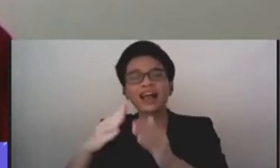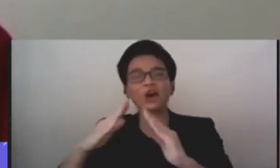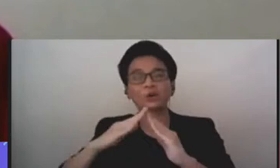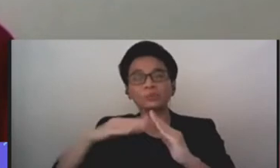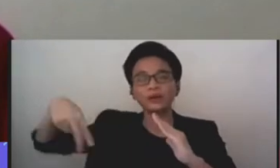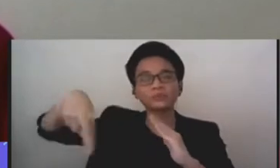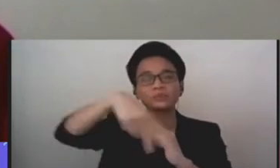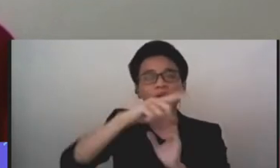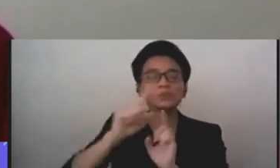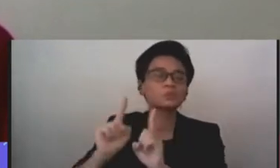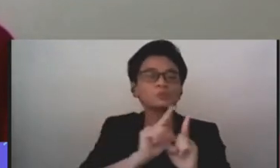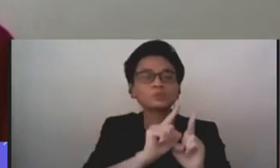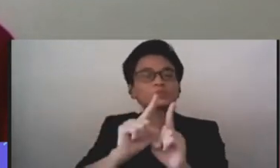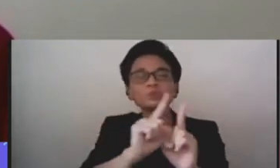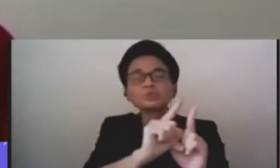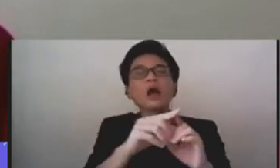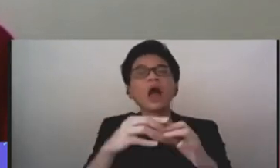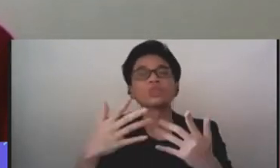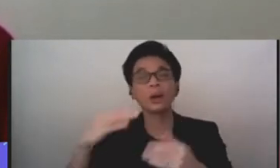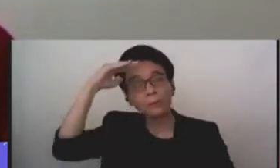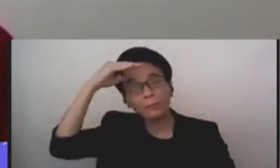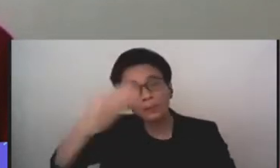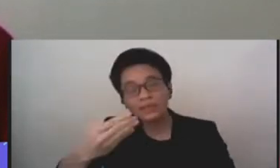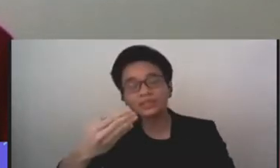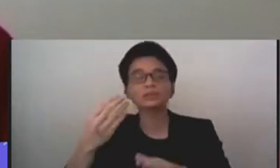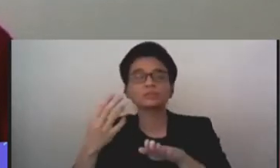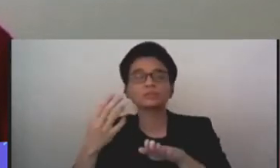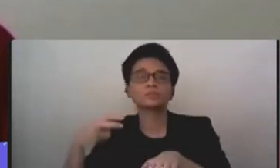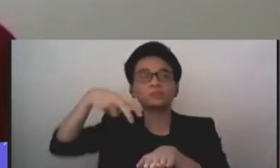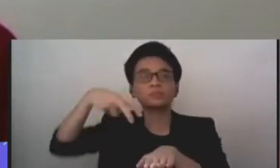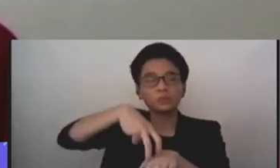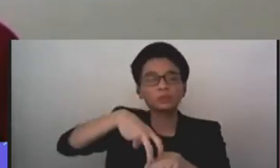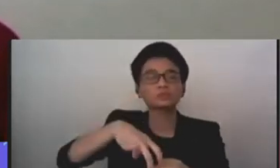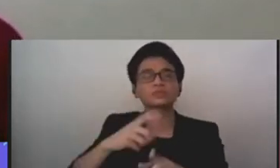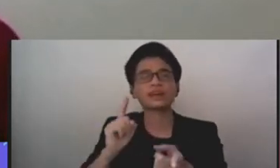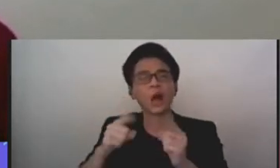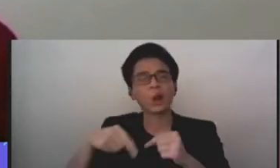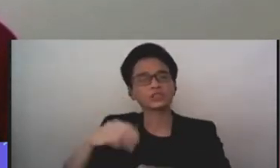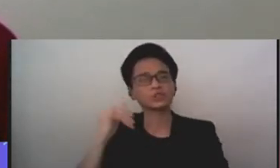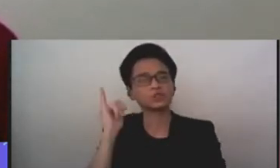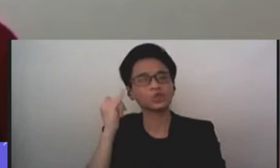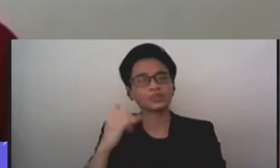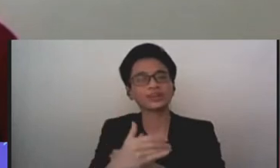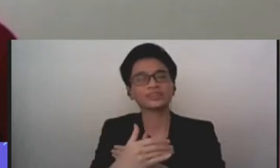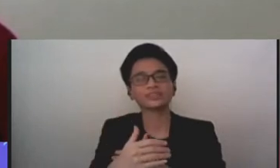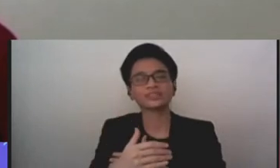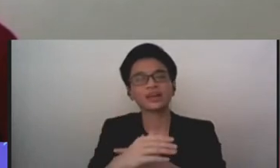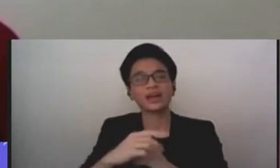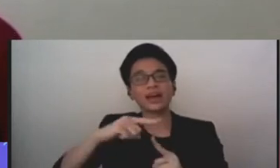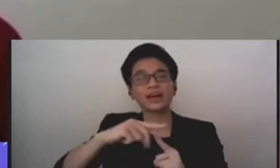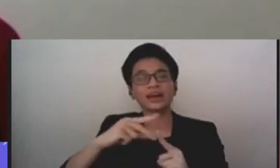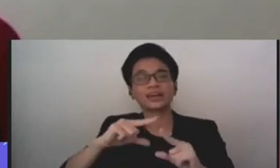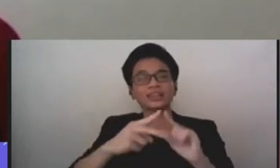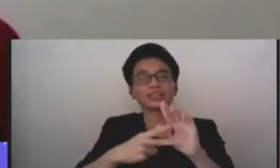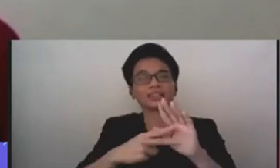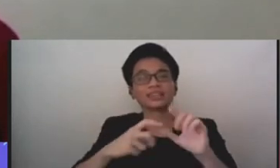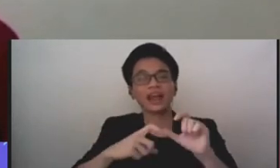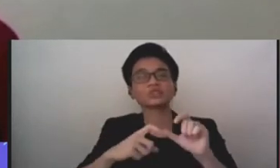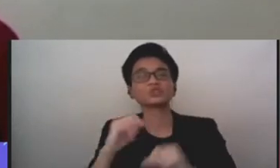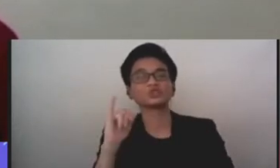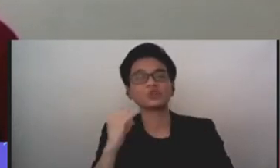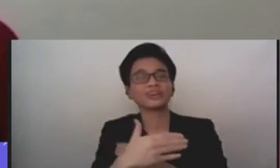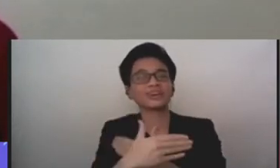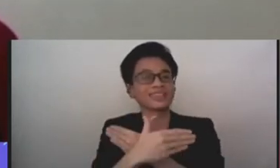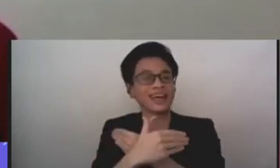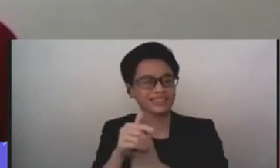naik bis, kayak gitu, naik bis trans Jogja ya, kalau di Jogja itu. Jadi dari bayi itu,